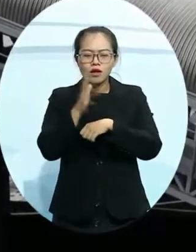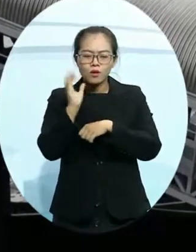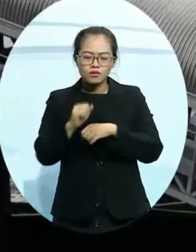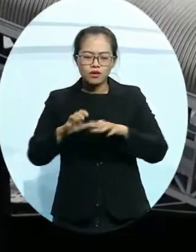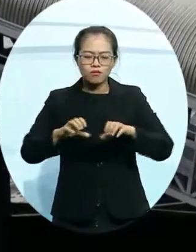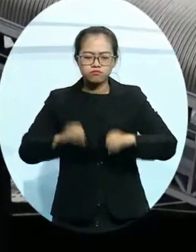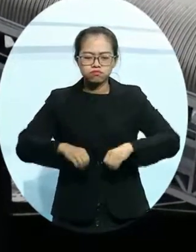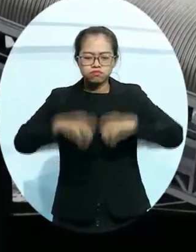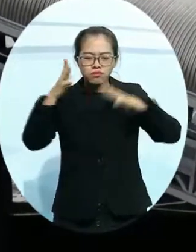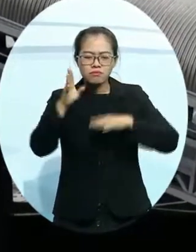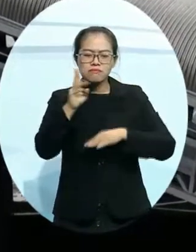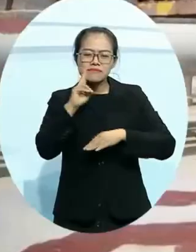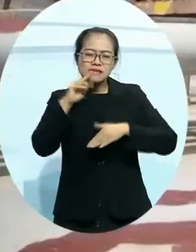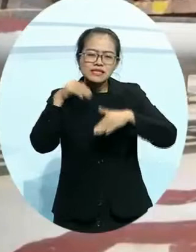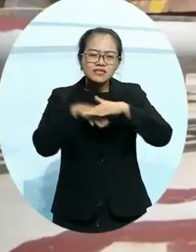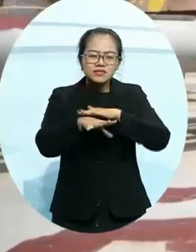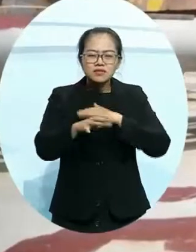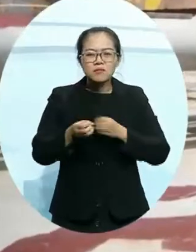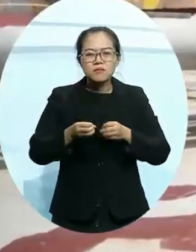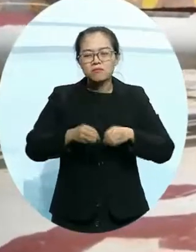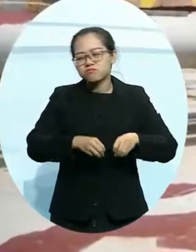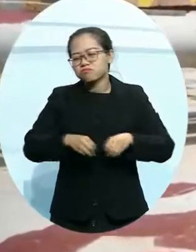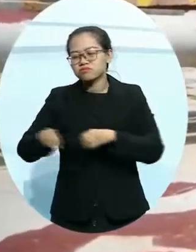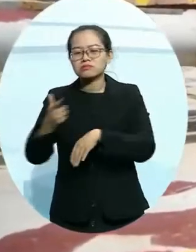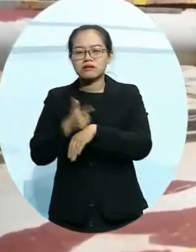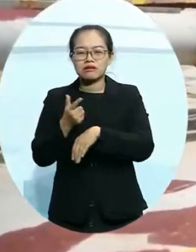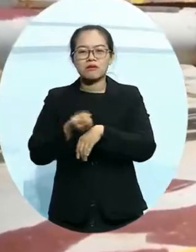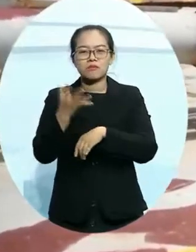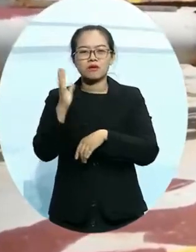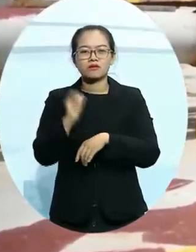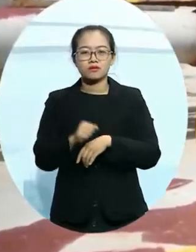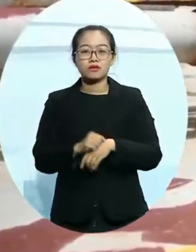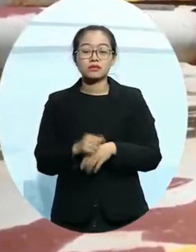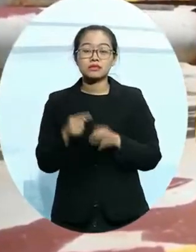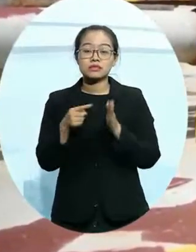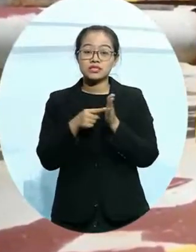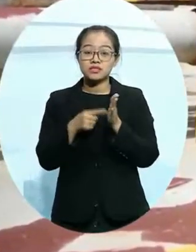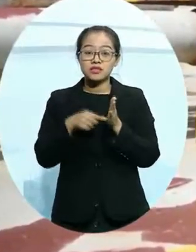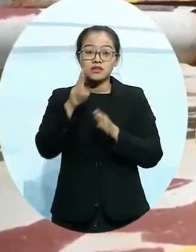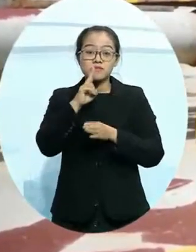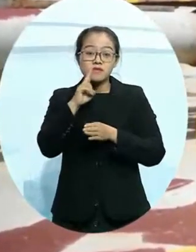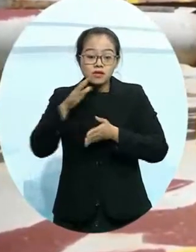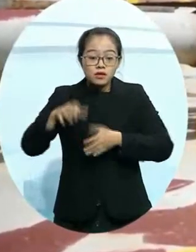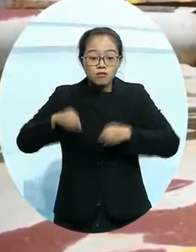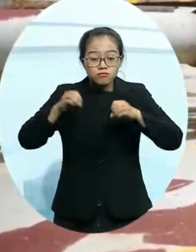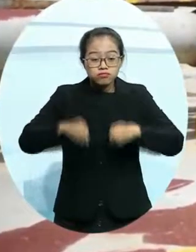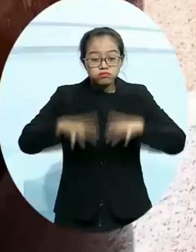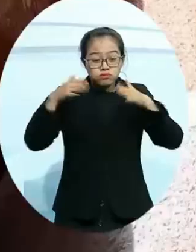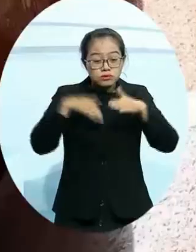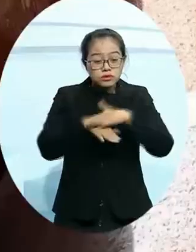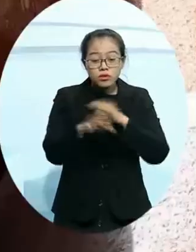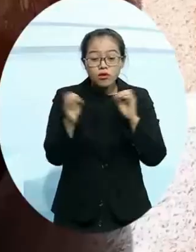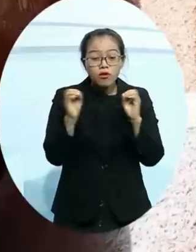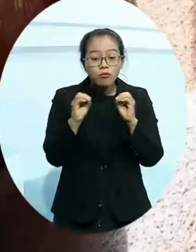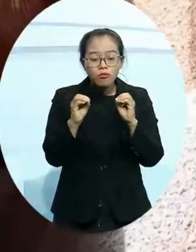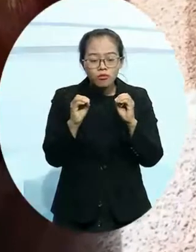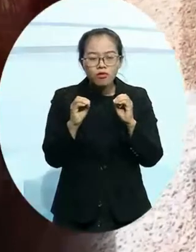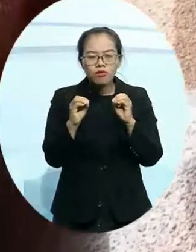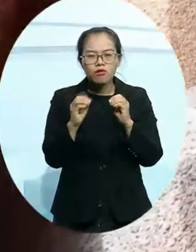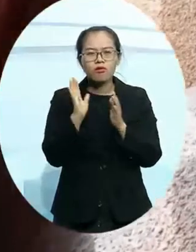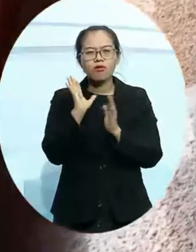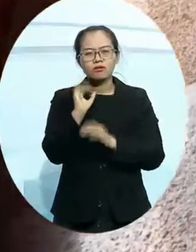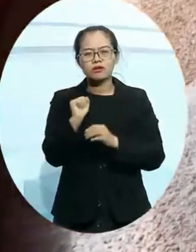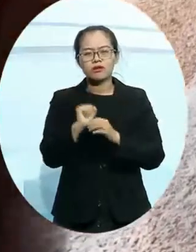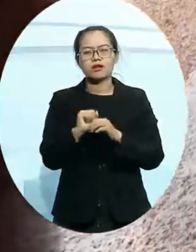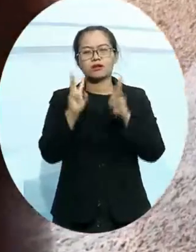của Ukraine. Trong khi đó, một hành lang đường biển an toàn ở những khu vực không có thủy lôi có thể được thiết lập theo đề xuất của Liên Hợp Quốc.